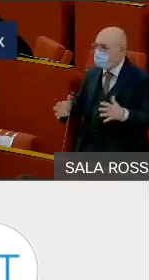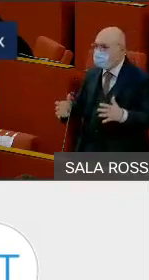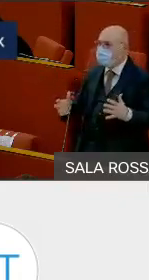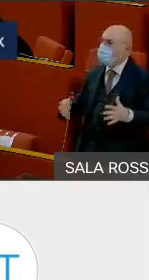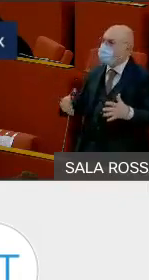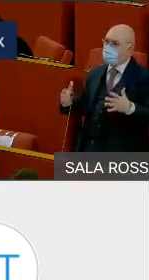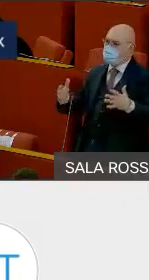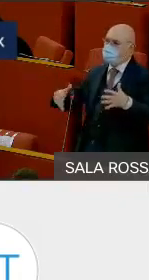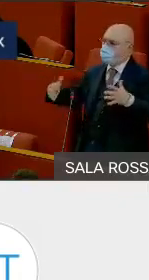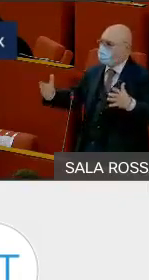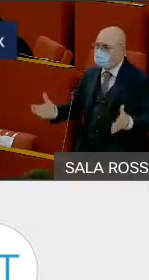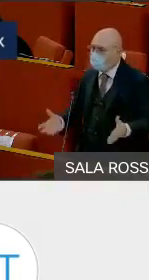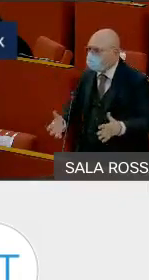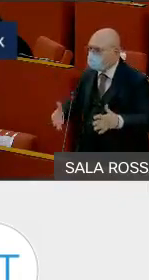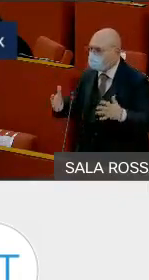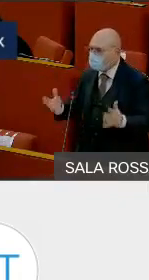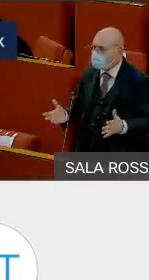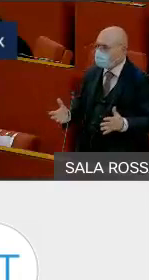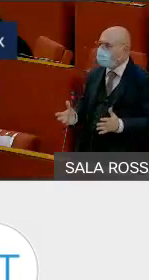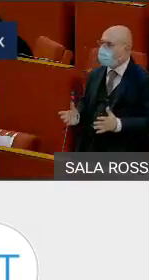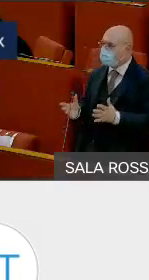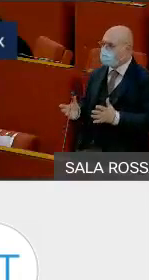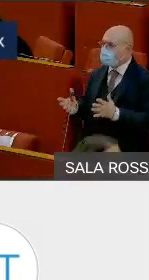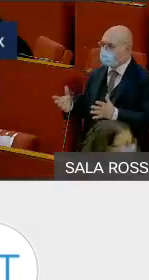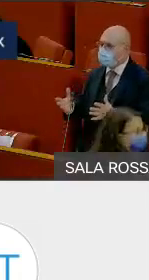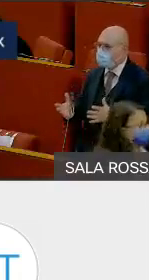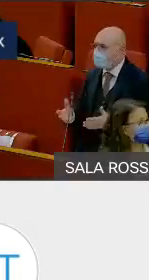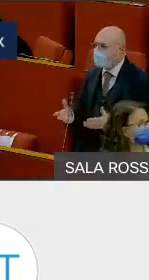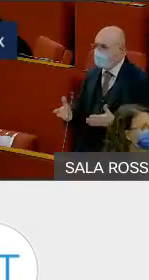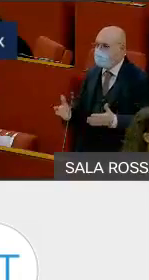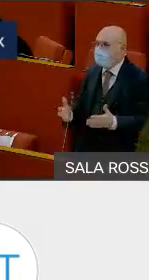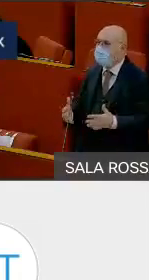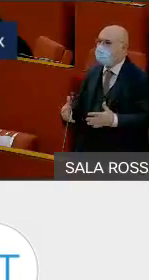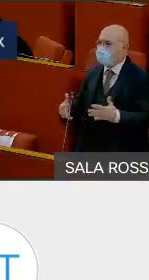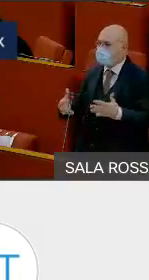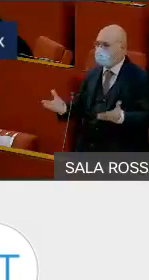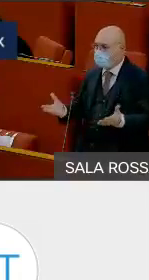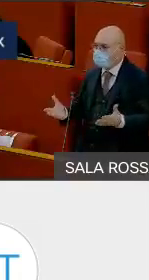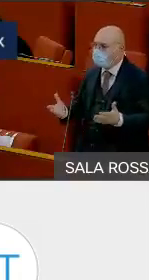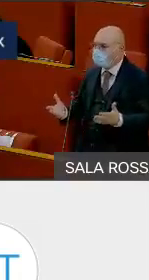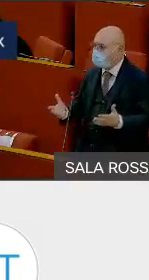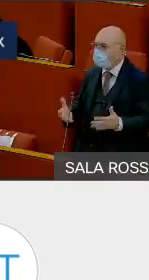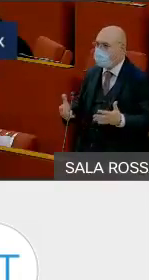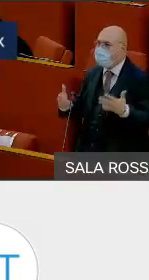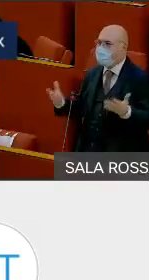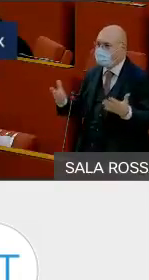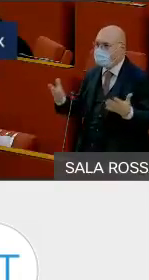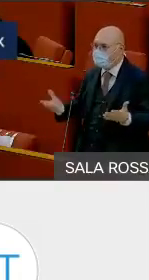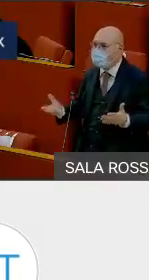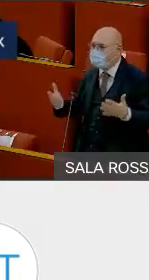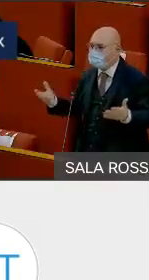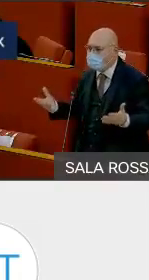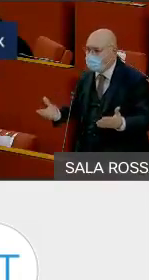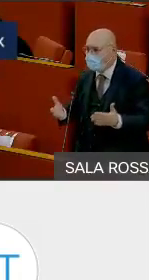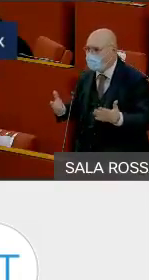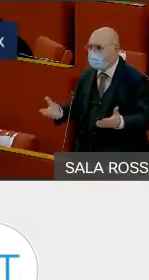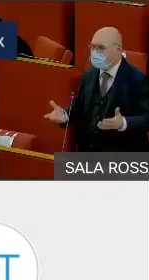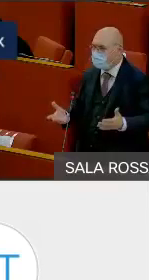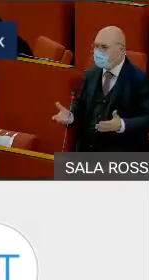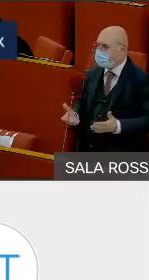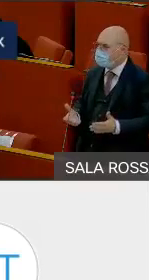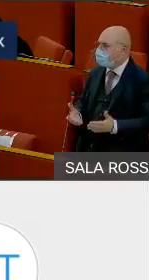porzione io vivo a ponente sono nata a ponente per medesima è quindi un patrimonio come dire anche della mia identità